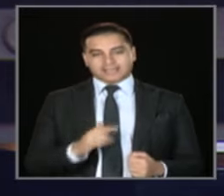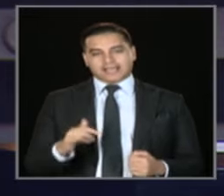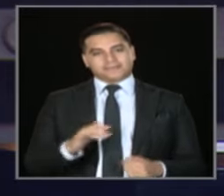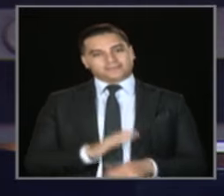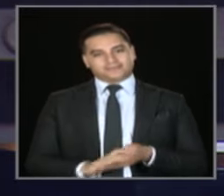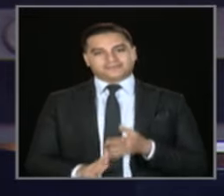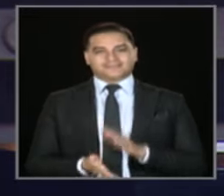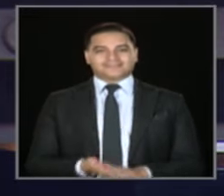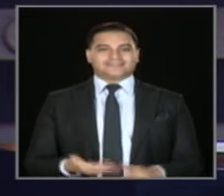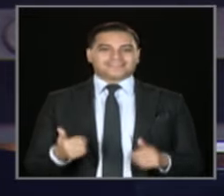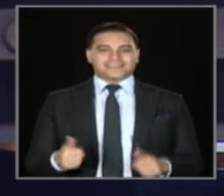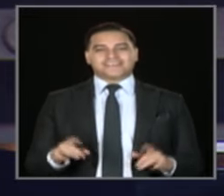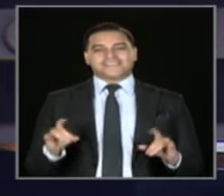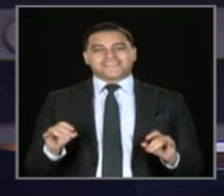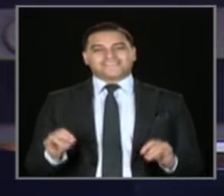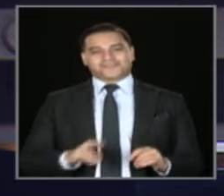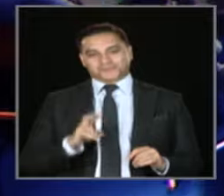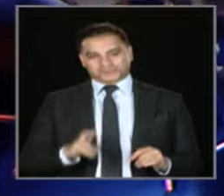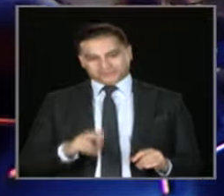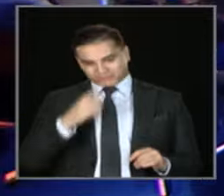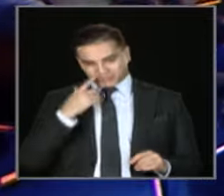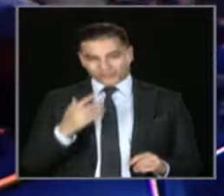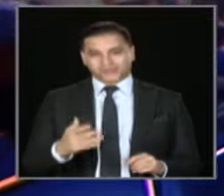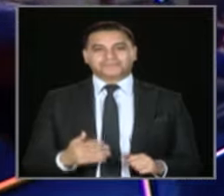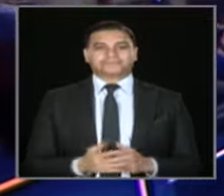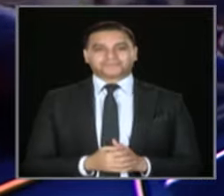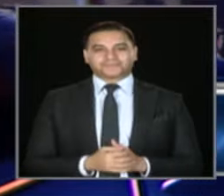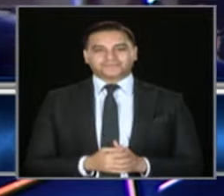جاهز. 50-50 والسؤال هو: